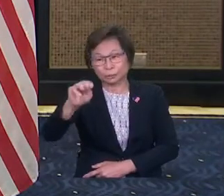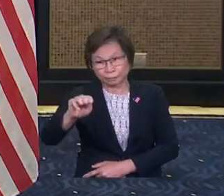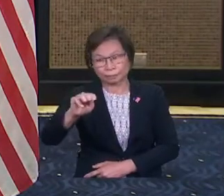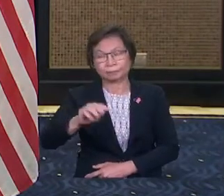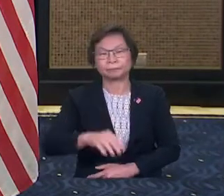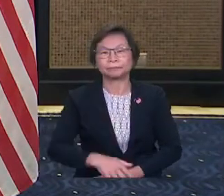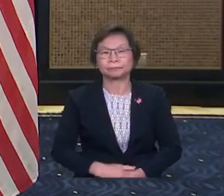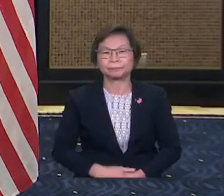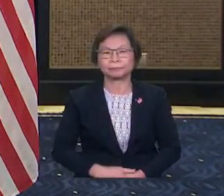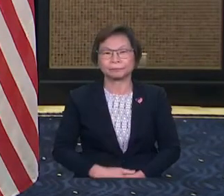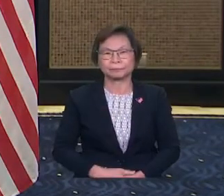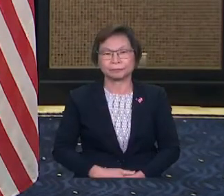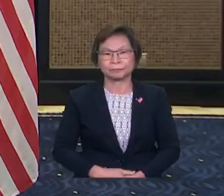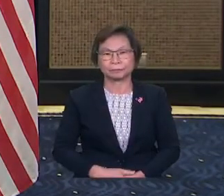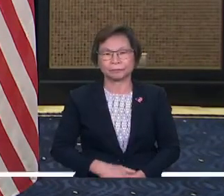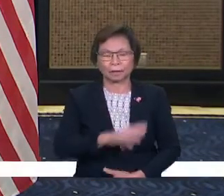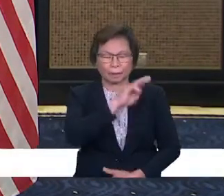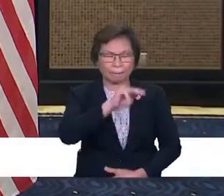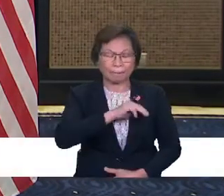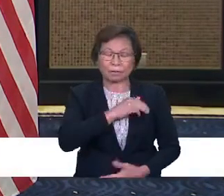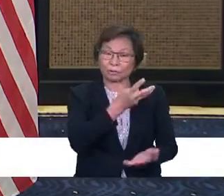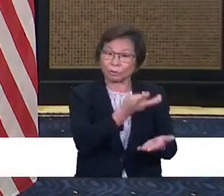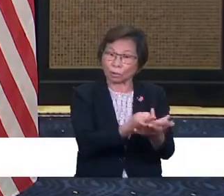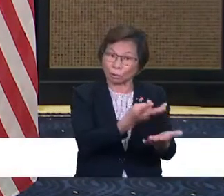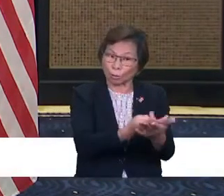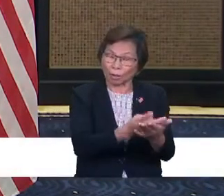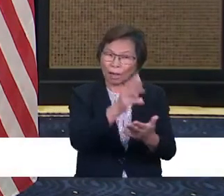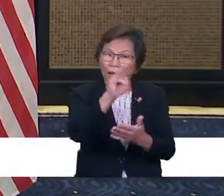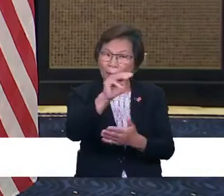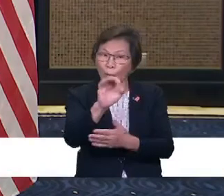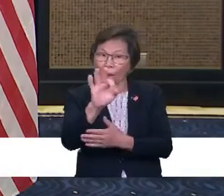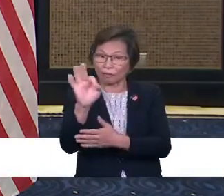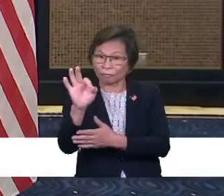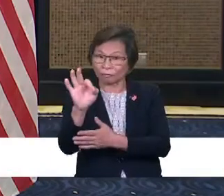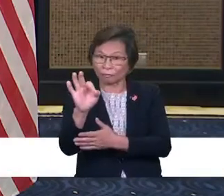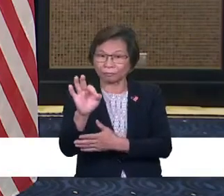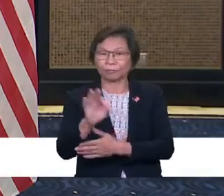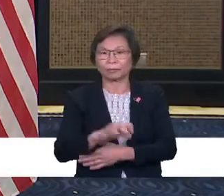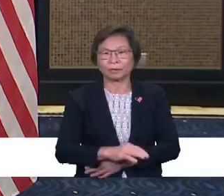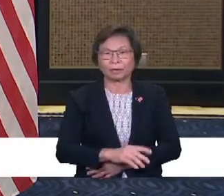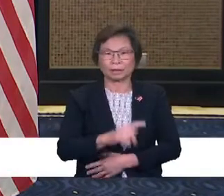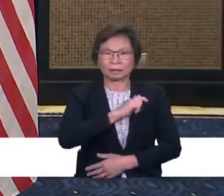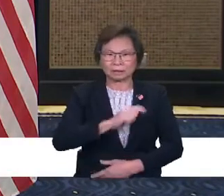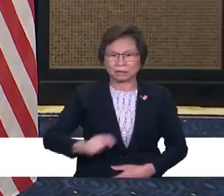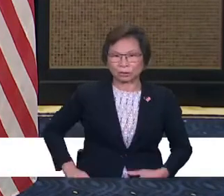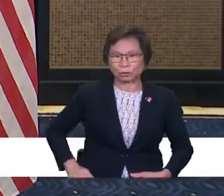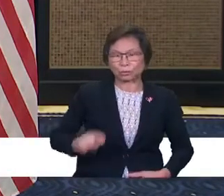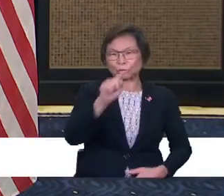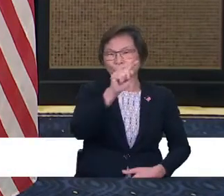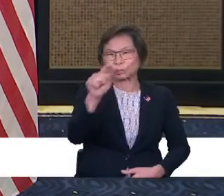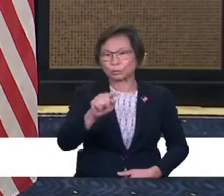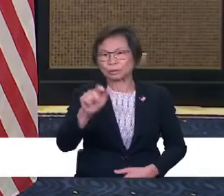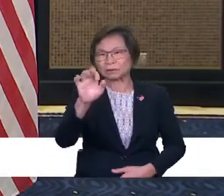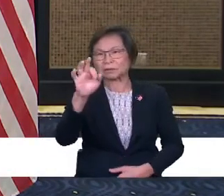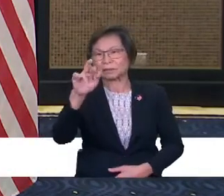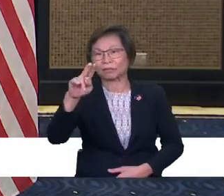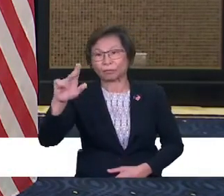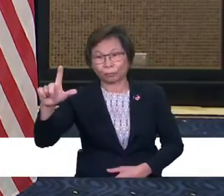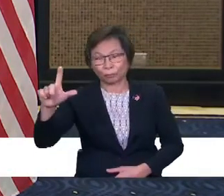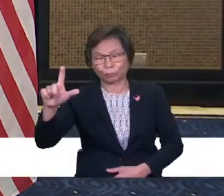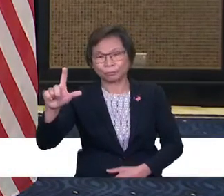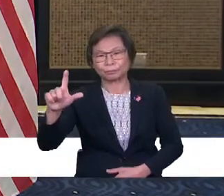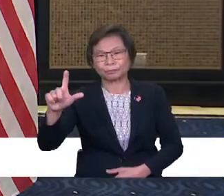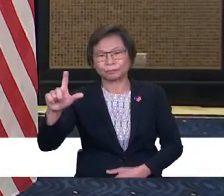hai hai Hai Menteri Keuangan yang hormat tengku dato.sri zafrul tengku Abdul